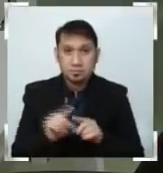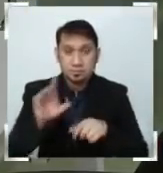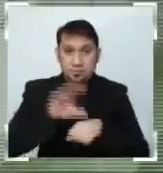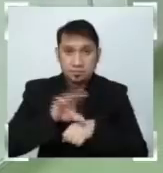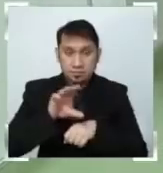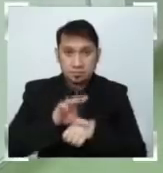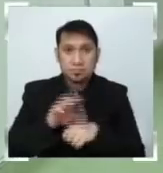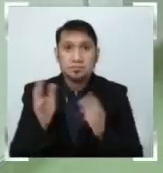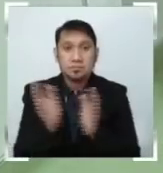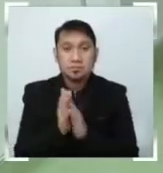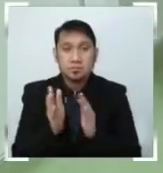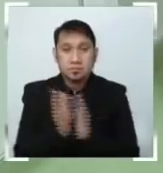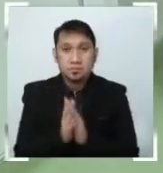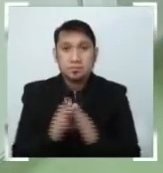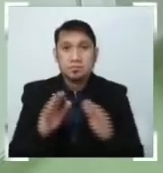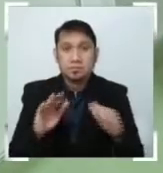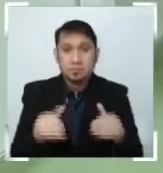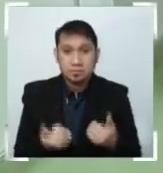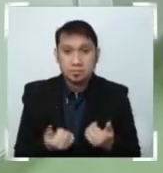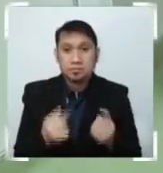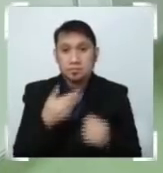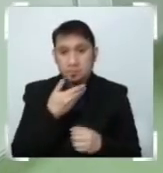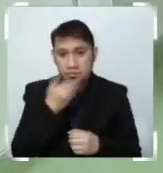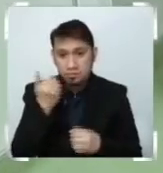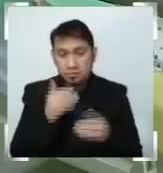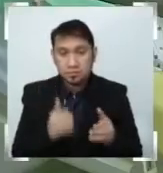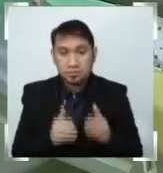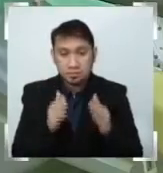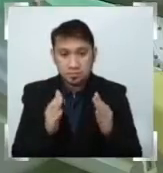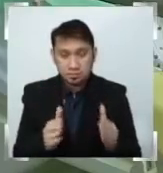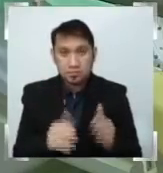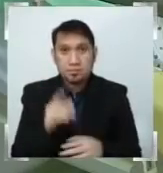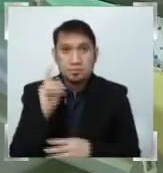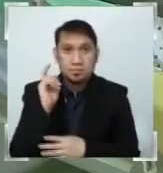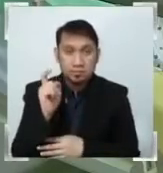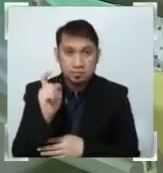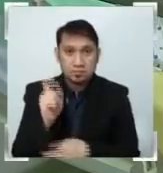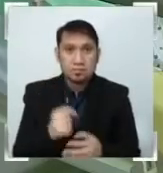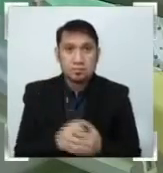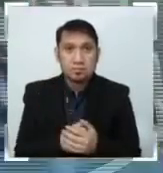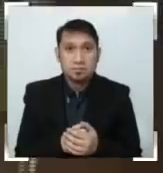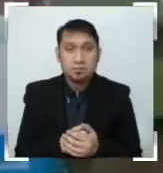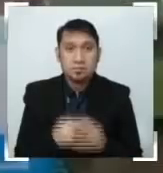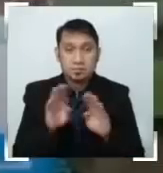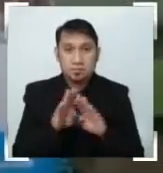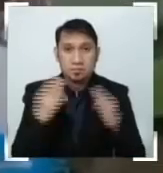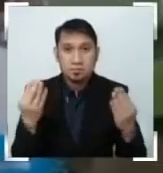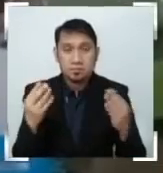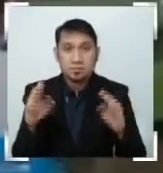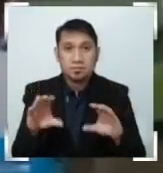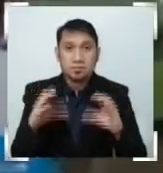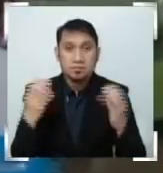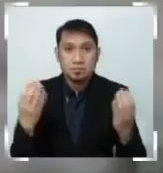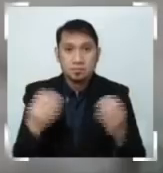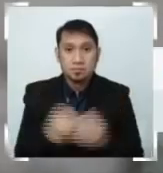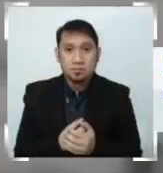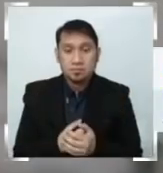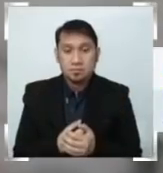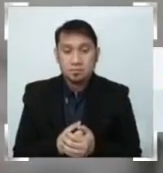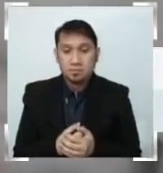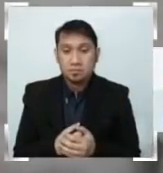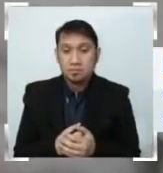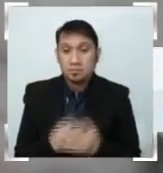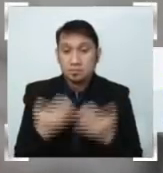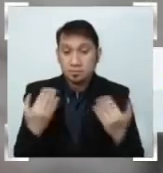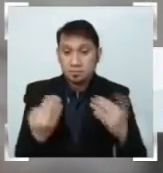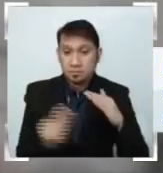ano yung pinakamabisang paraan para mapabilis yung pagbubukas ng klase. Sa basic education naman, pinaplan siya